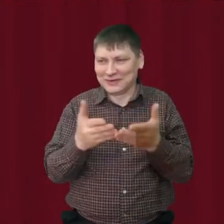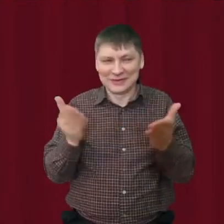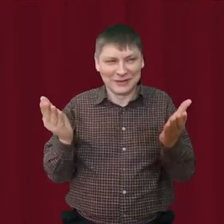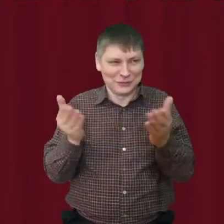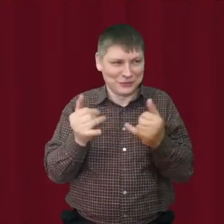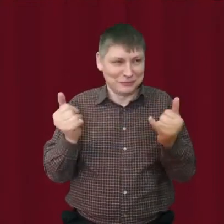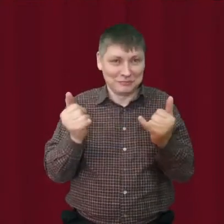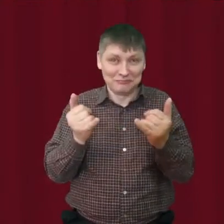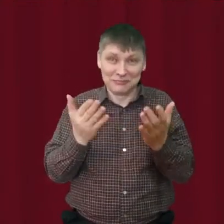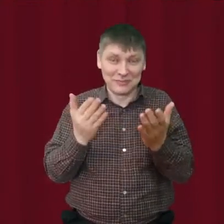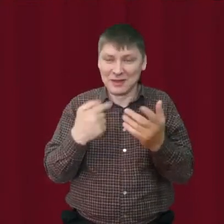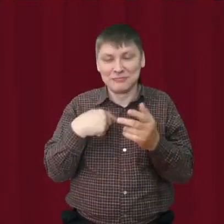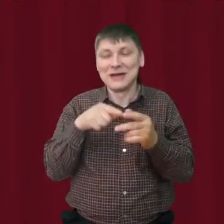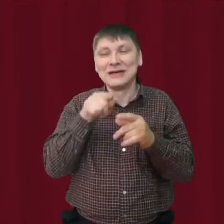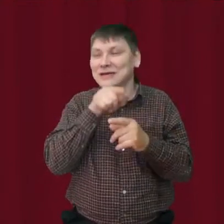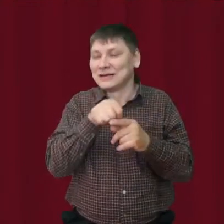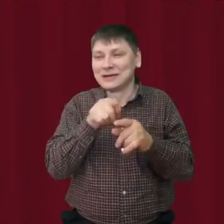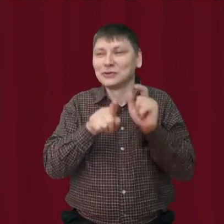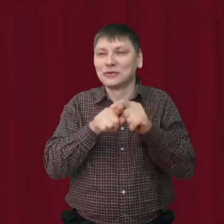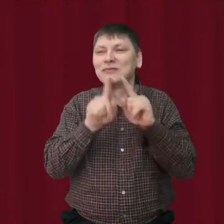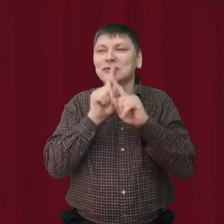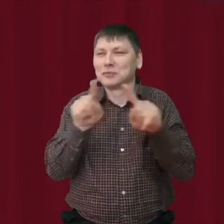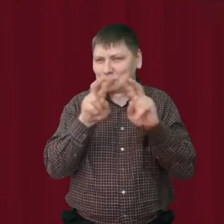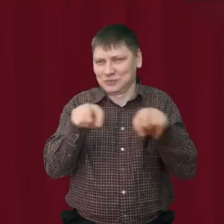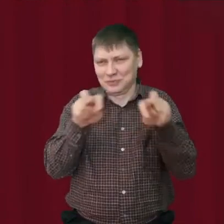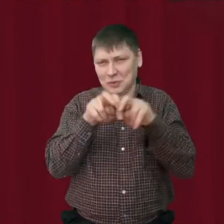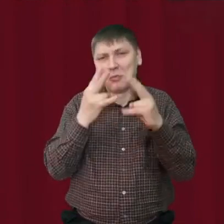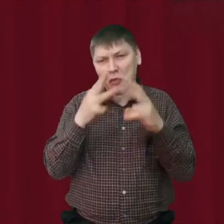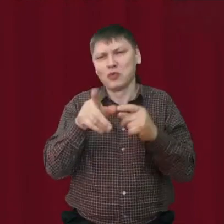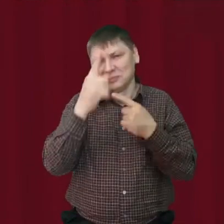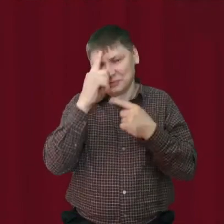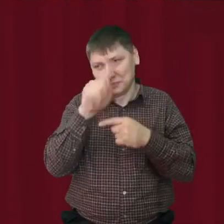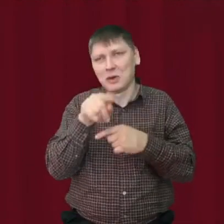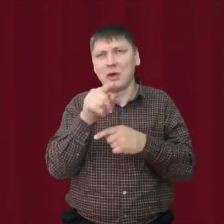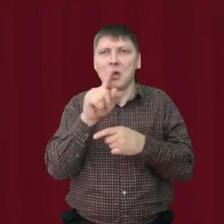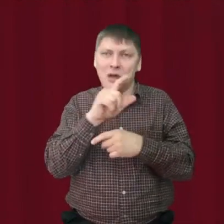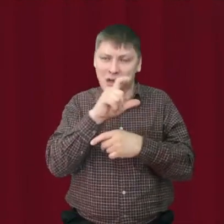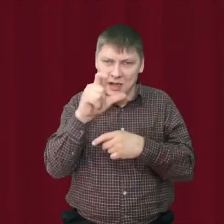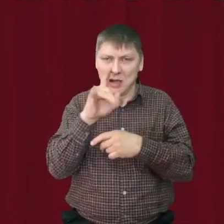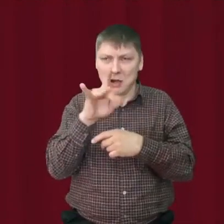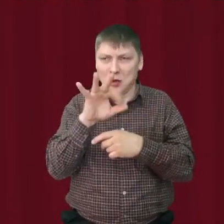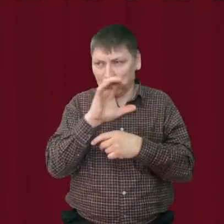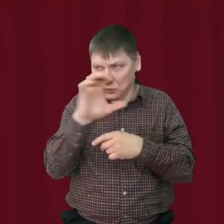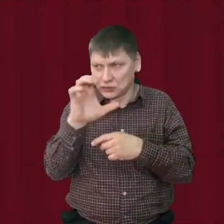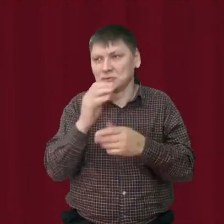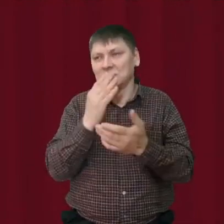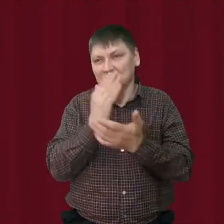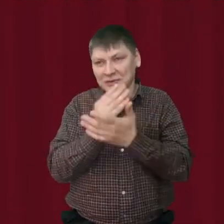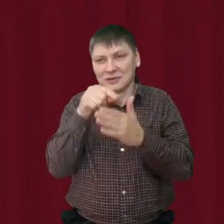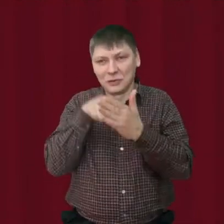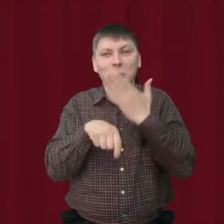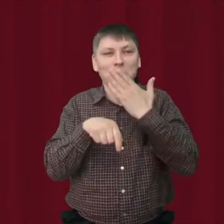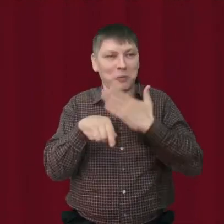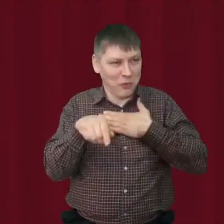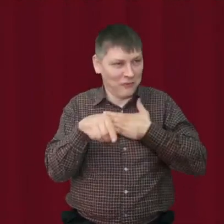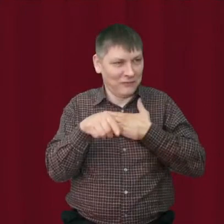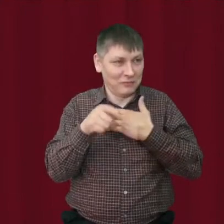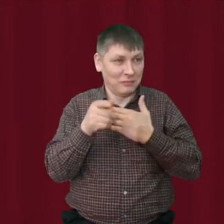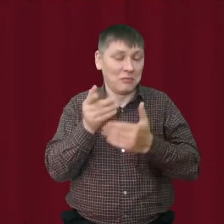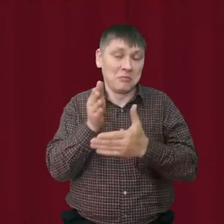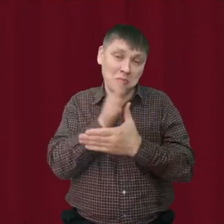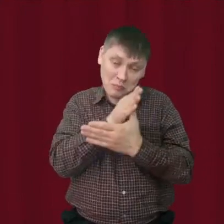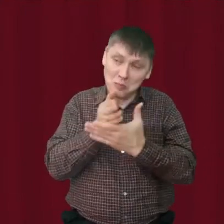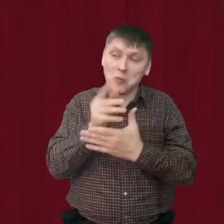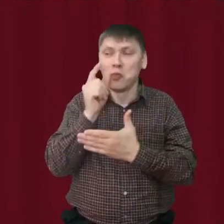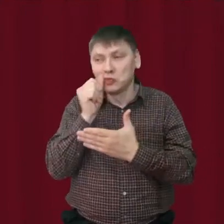браке, поэтому мы его не будем с вами анализировать, просто как для сведения, что такое слово использовалось. Следующее из слов, которые описывали любовь, в том